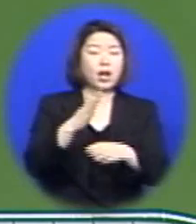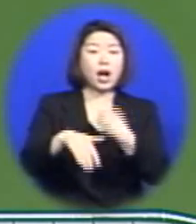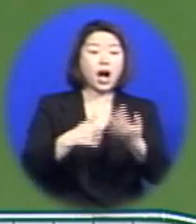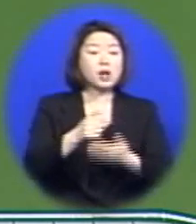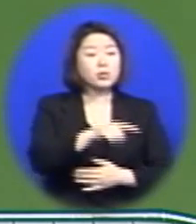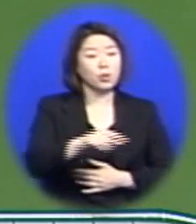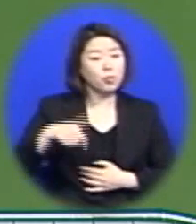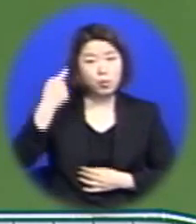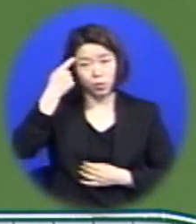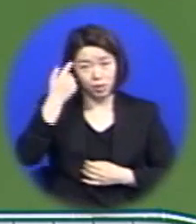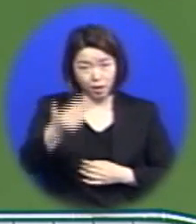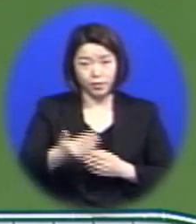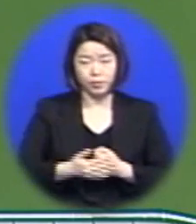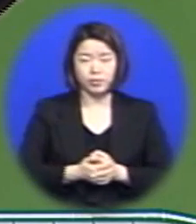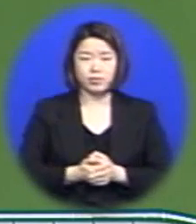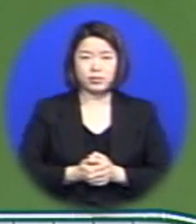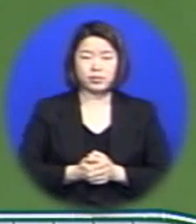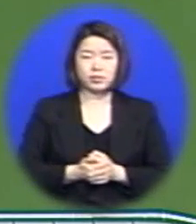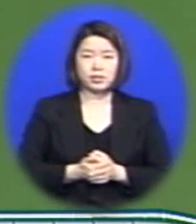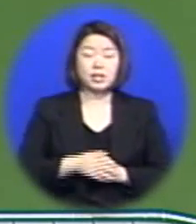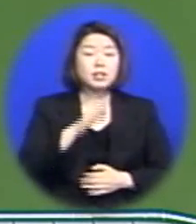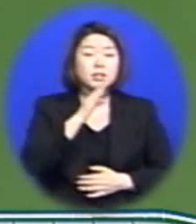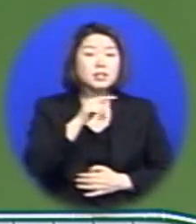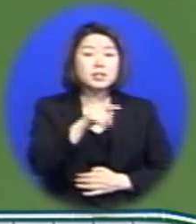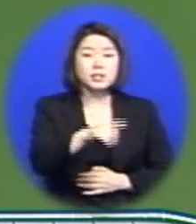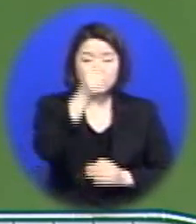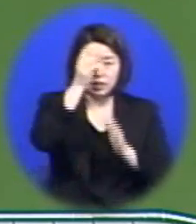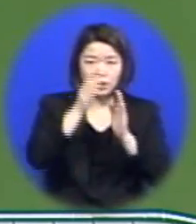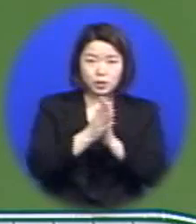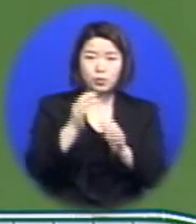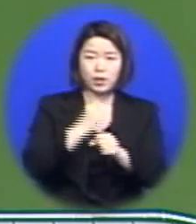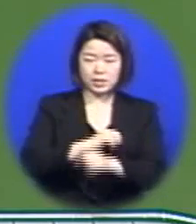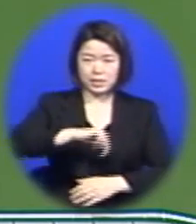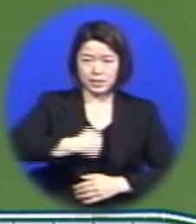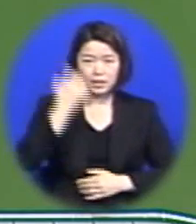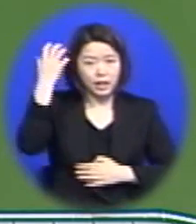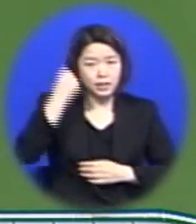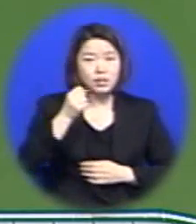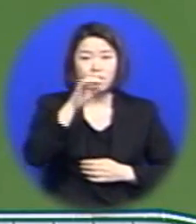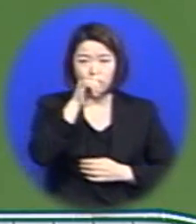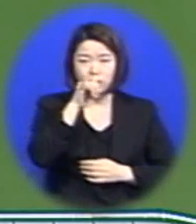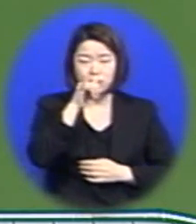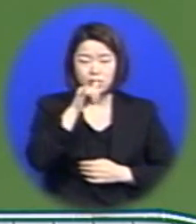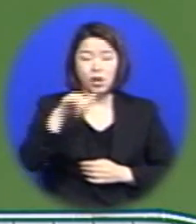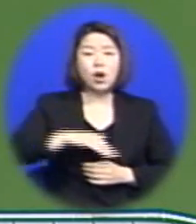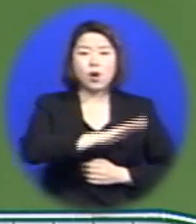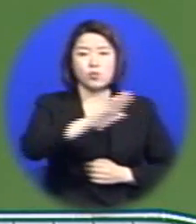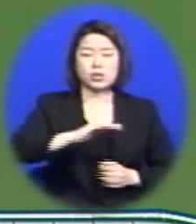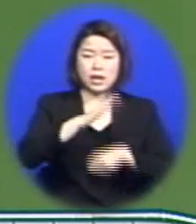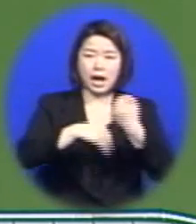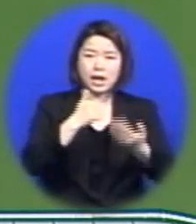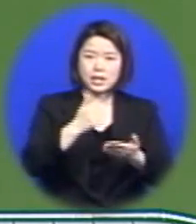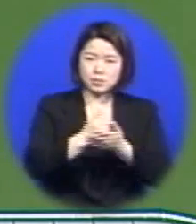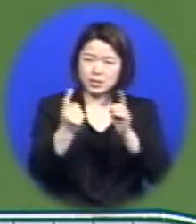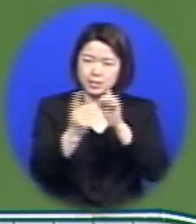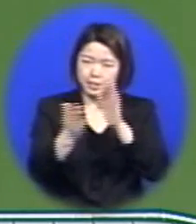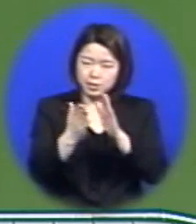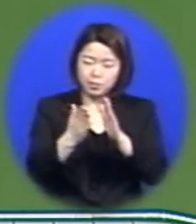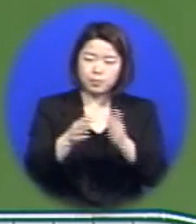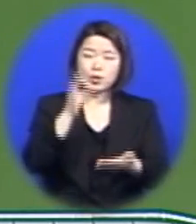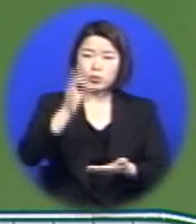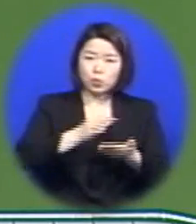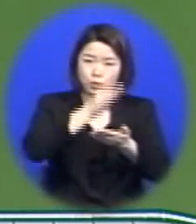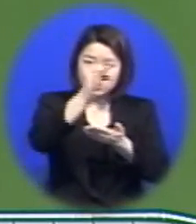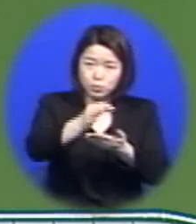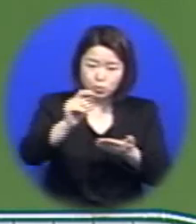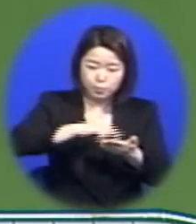모르시겠어요 사실은이 기도하는 자기가 기억을 하는 거예요 우리는 하나님이 친히 값지고 사신